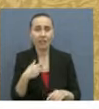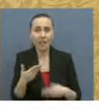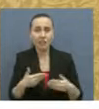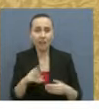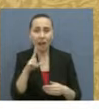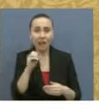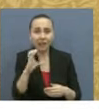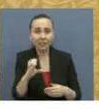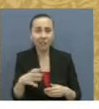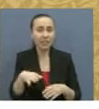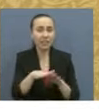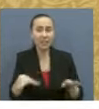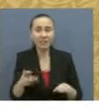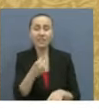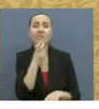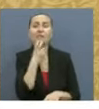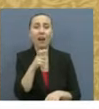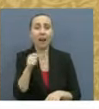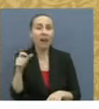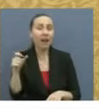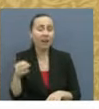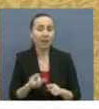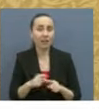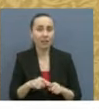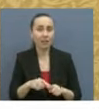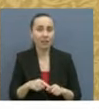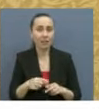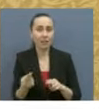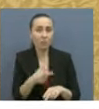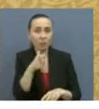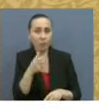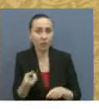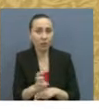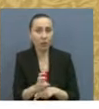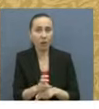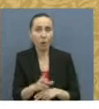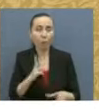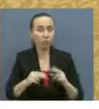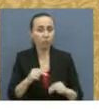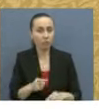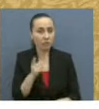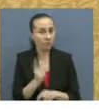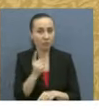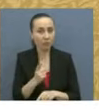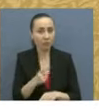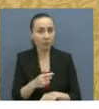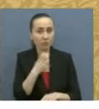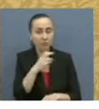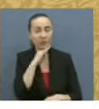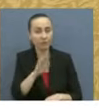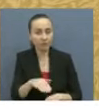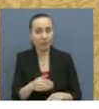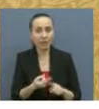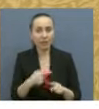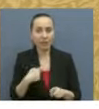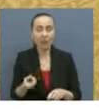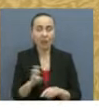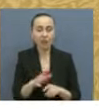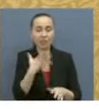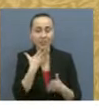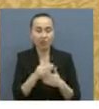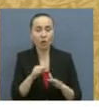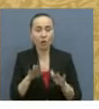Дети есть дети. Ха-ха-ха. Босая прибежала. Учительница запретила. Ну-ка, перестаньте. Я прошла на свое место, села